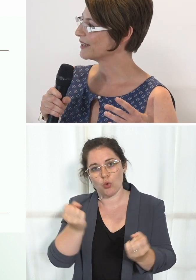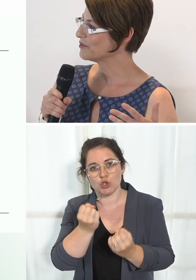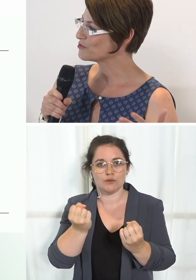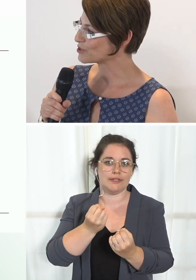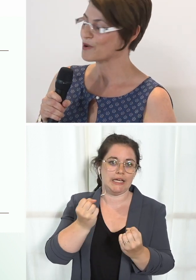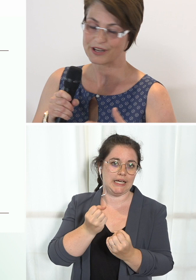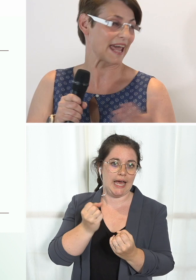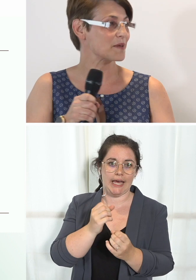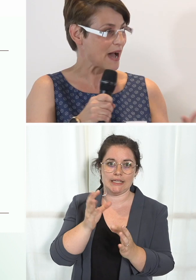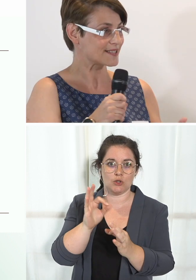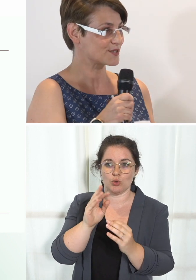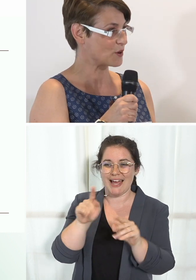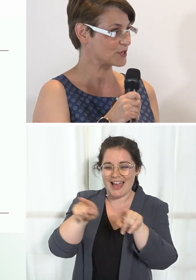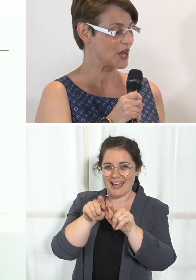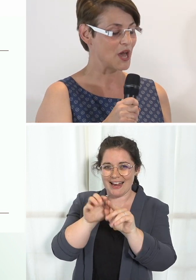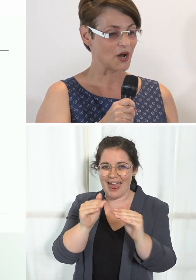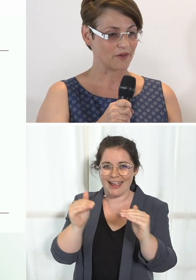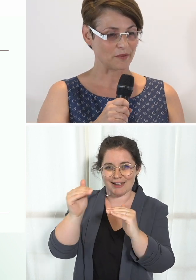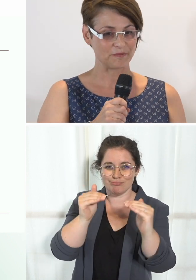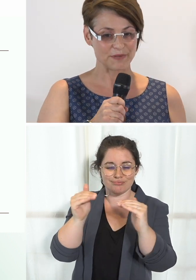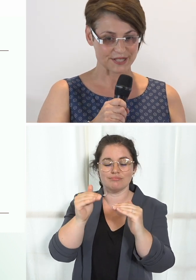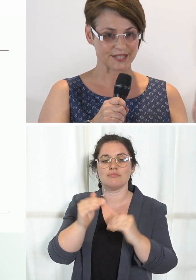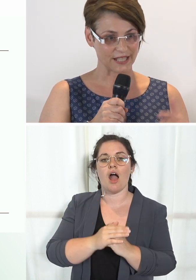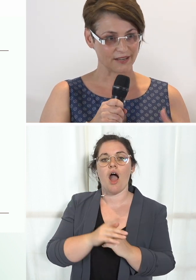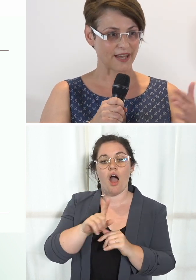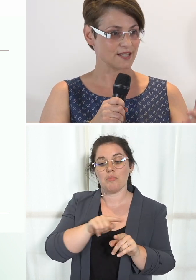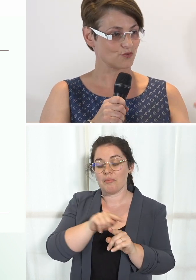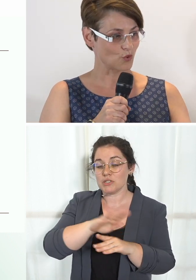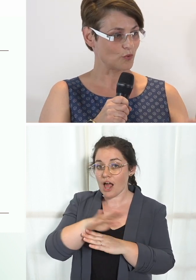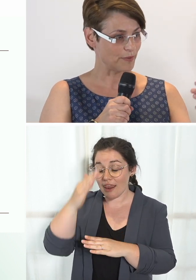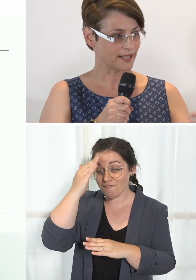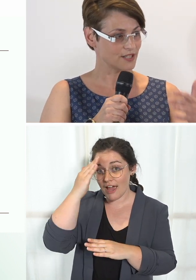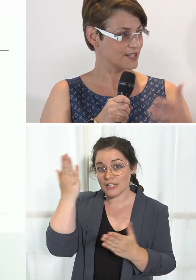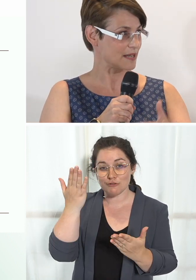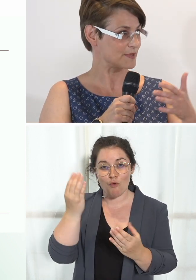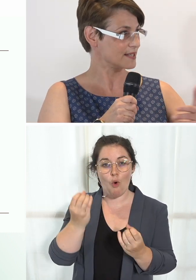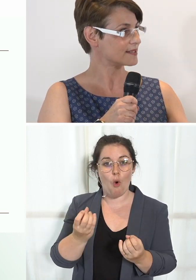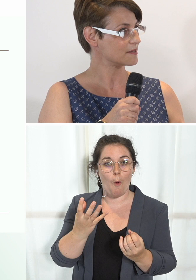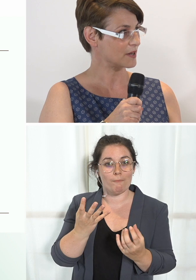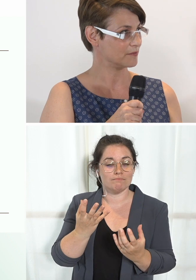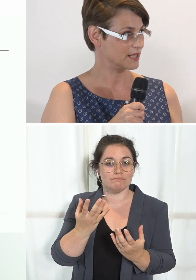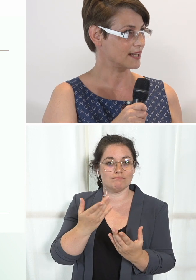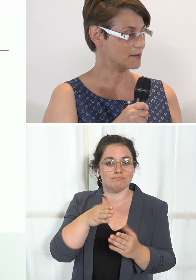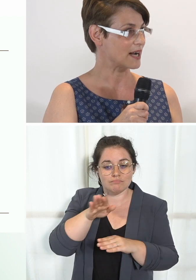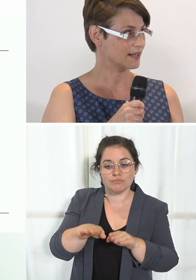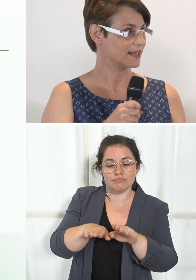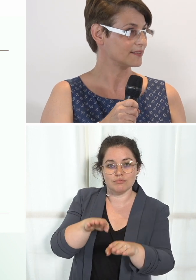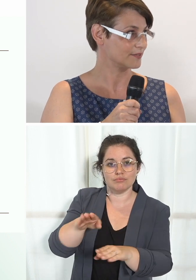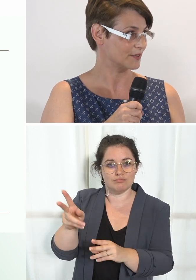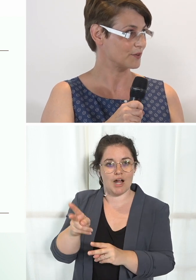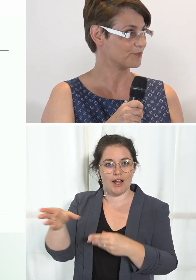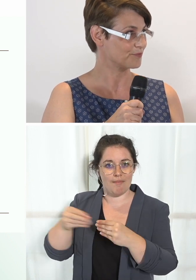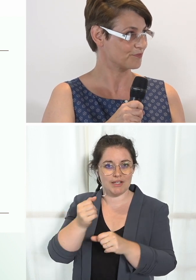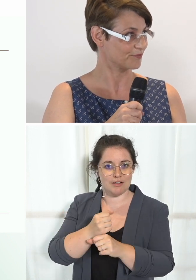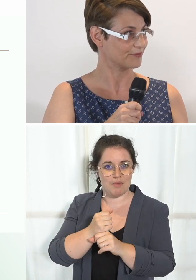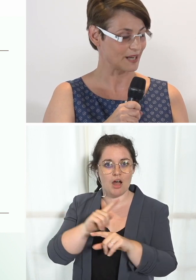Kommunikationsschwierigkeiten, dass man auf eine gleiche Basis kommt. Aber bis das dann jeder weiß, wo praktisch die Steps sind, die man miteinander machen kann,